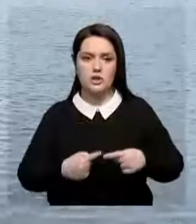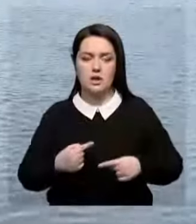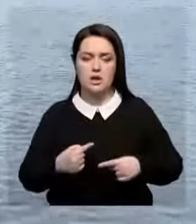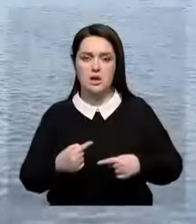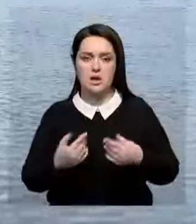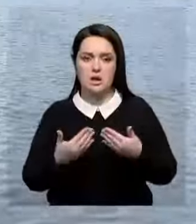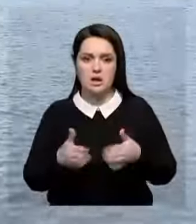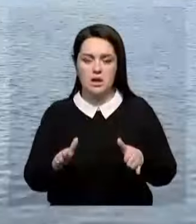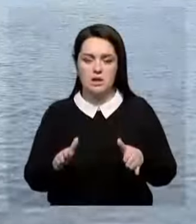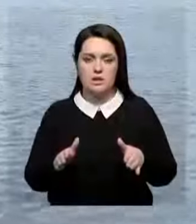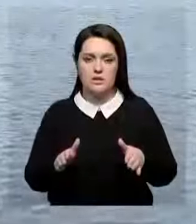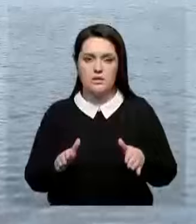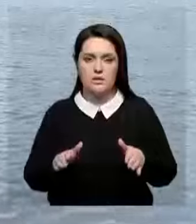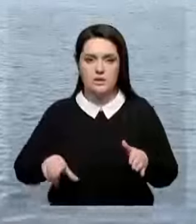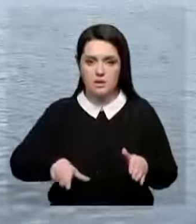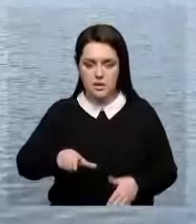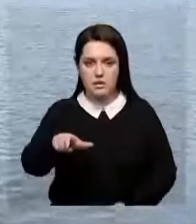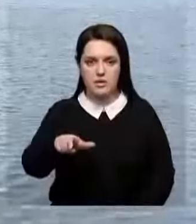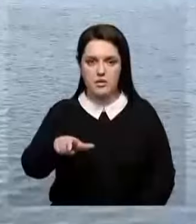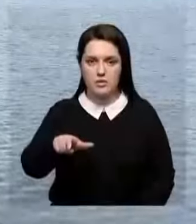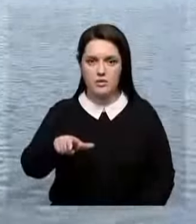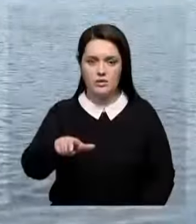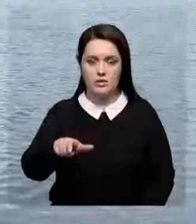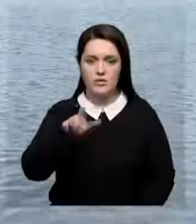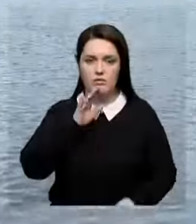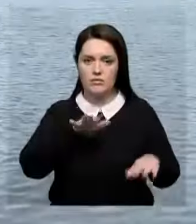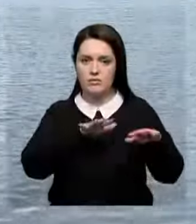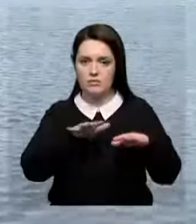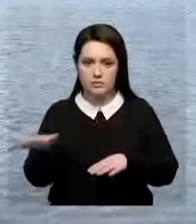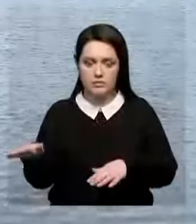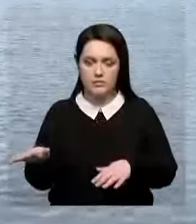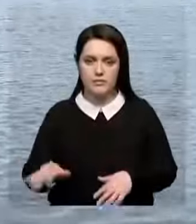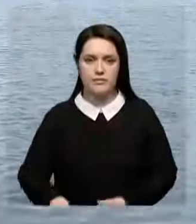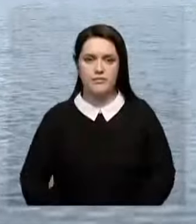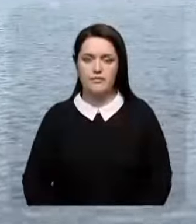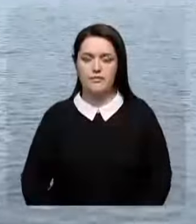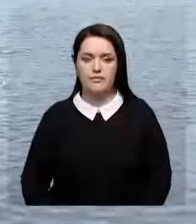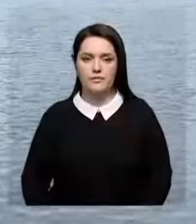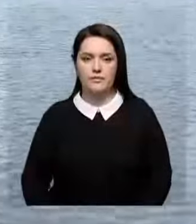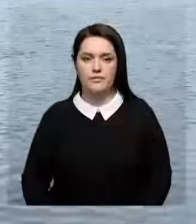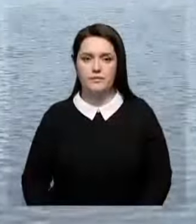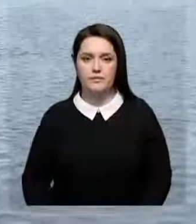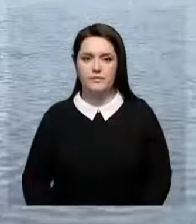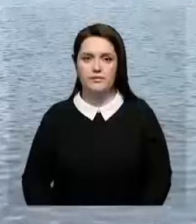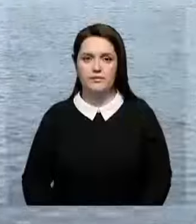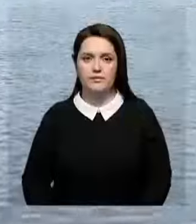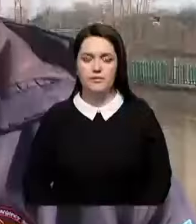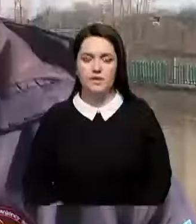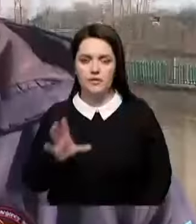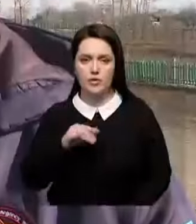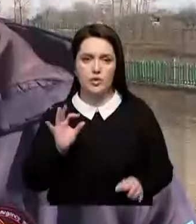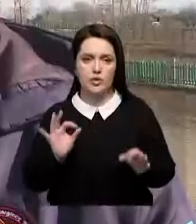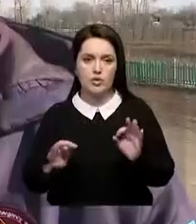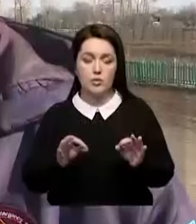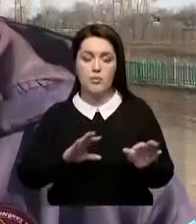раскрыли дорогу. И пропустили воду. На сегодняшний день у нас все в норме.